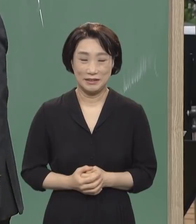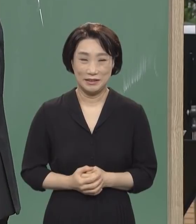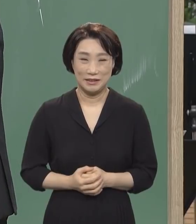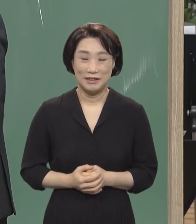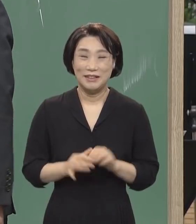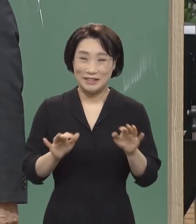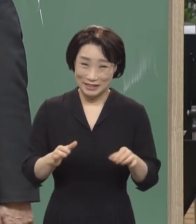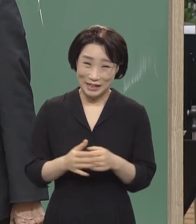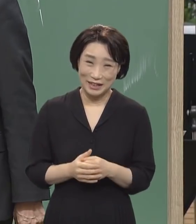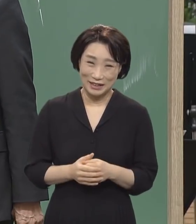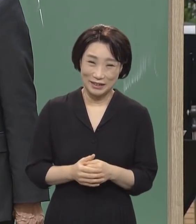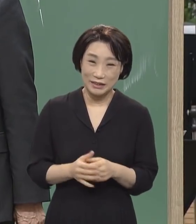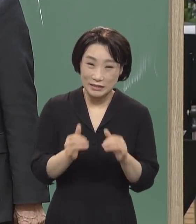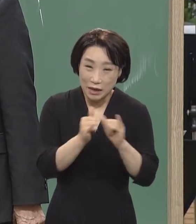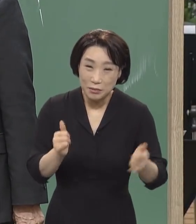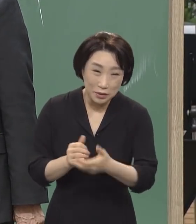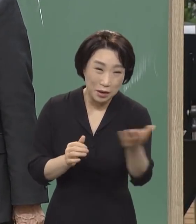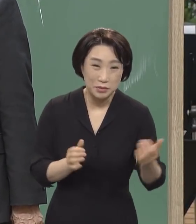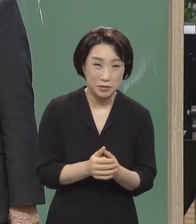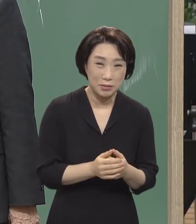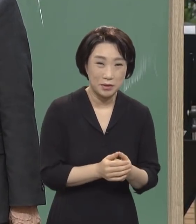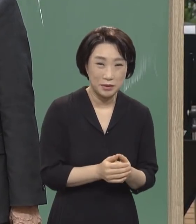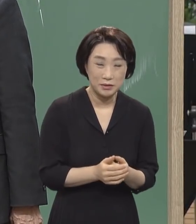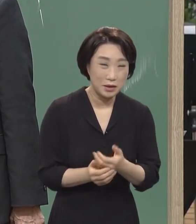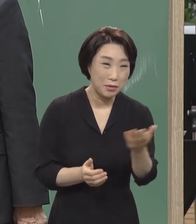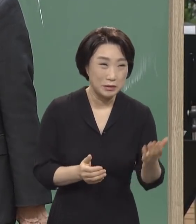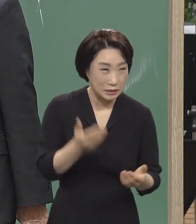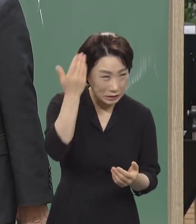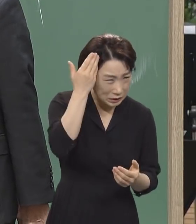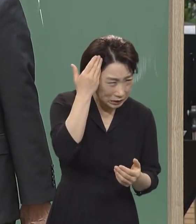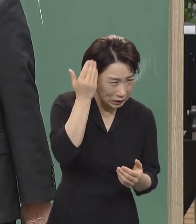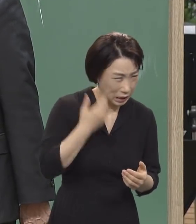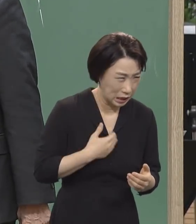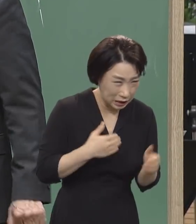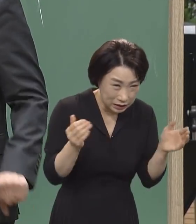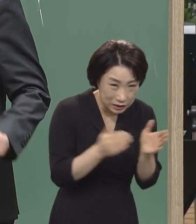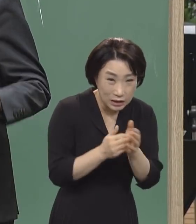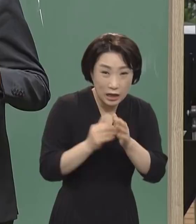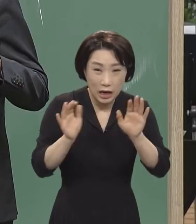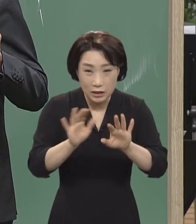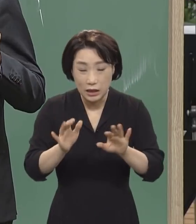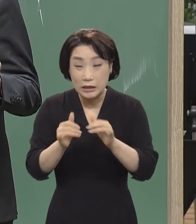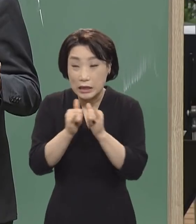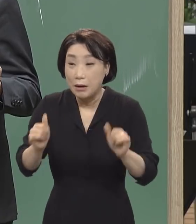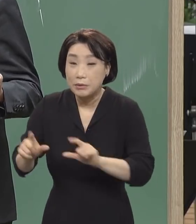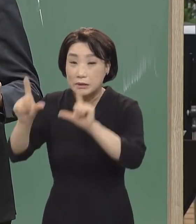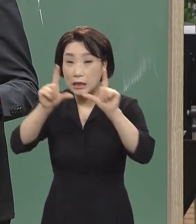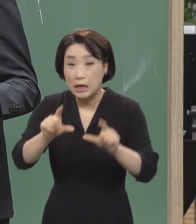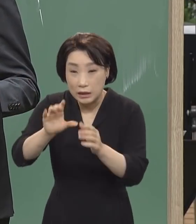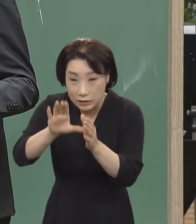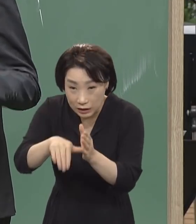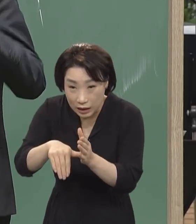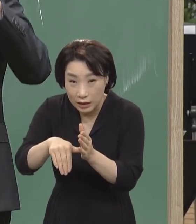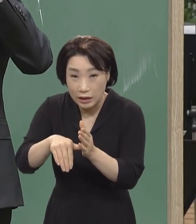죄송합니다. 사람은 A 플러스 B만 알아서 지식이 있는 게 아니야. 사람이 살아가는데